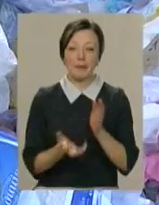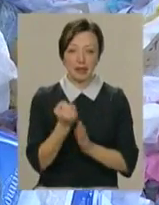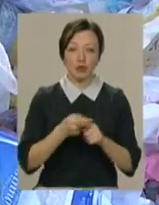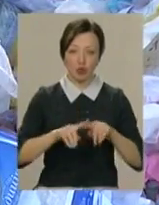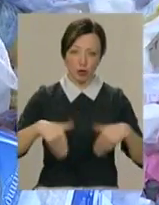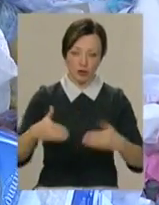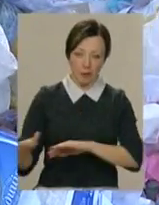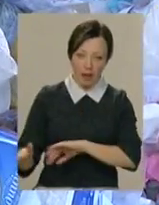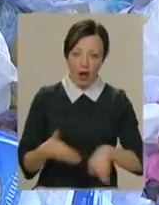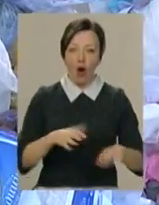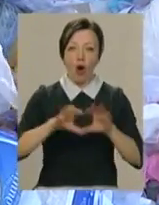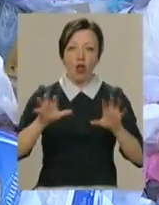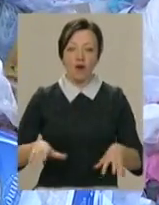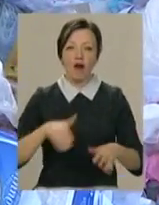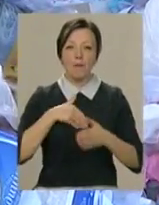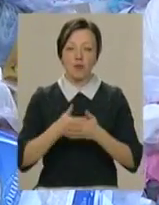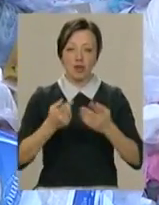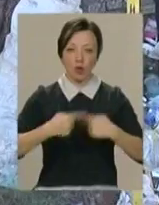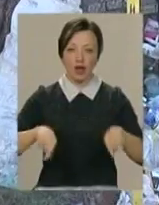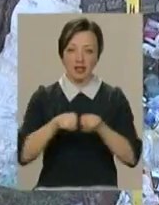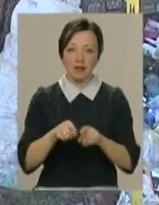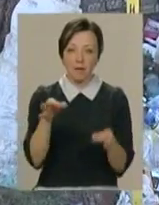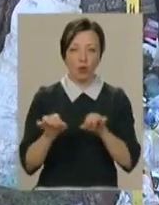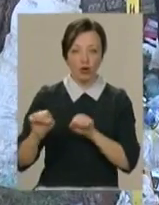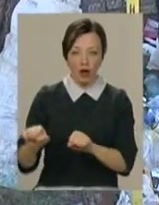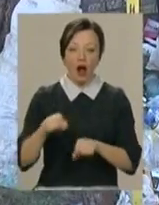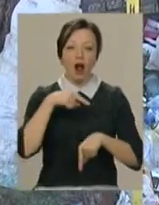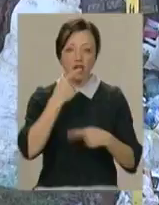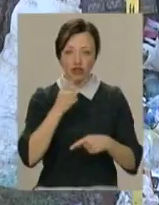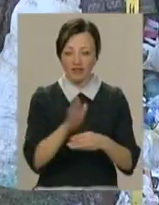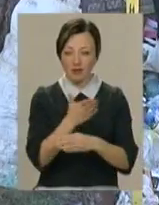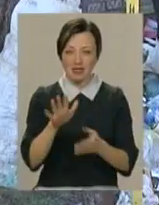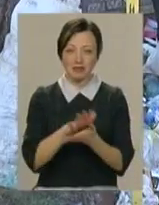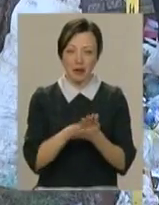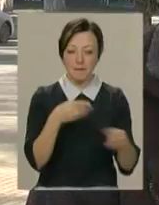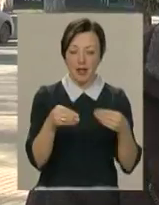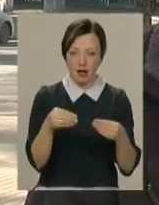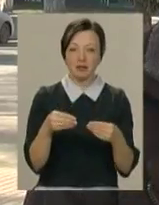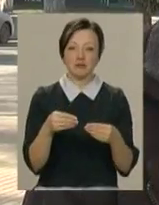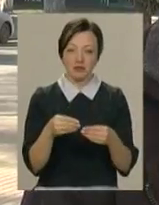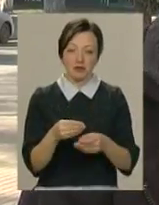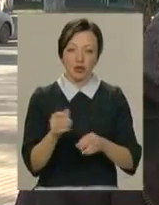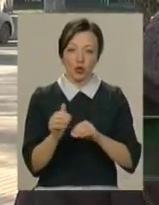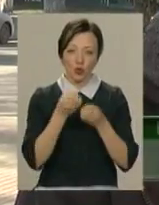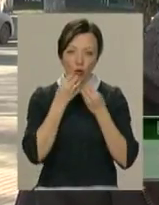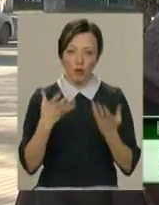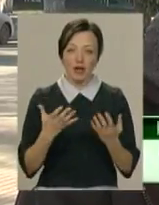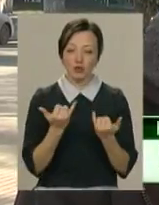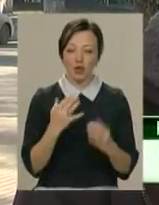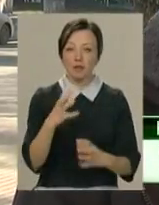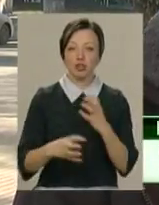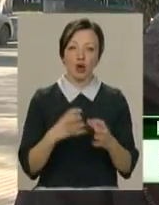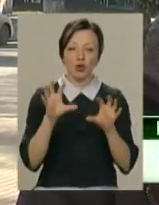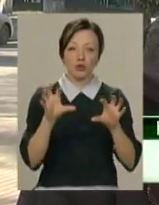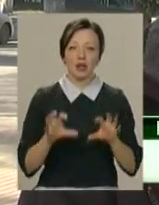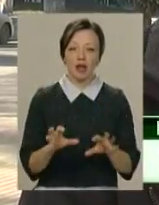пропозицію. Голова громадської природоохоронної організації Юрій Різніков ініціативу відокремлювати саме пластик вітає. Це є міжнародна конвенція про 12